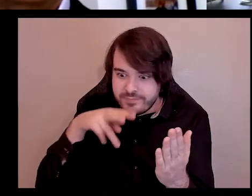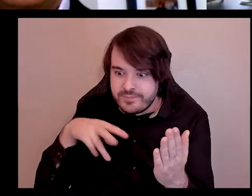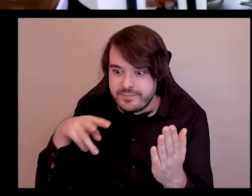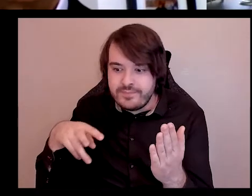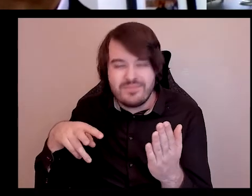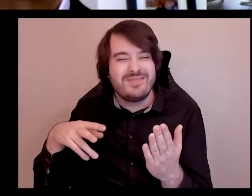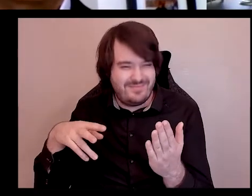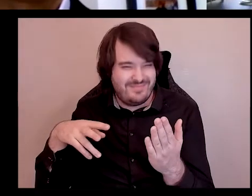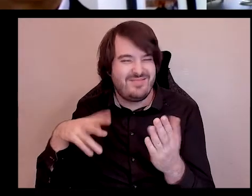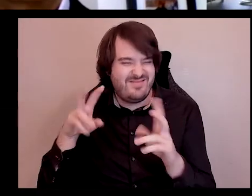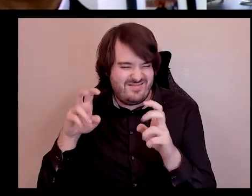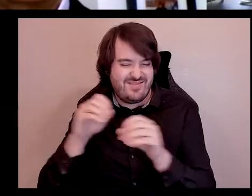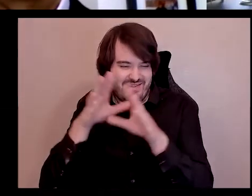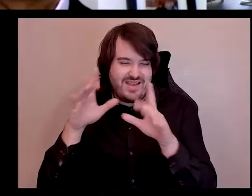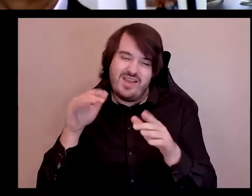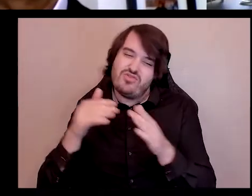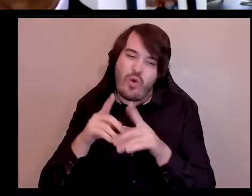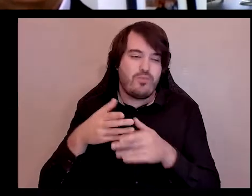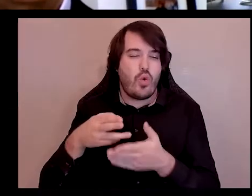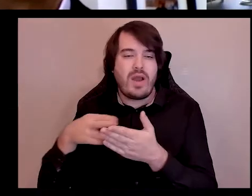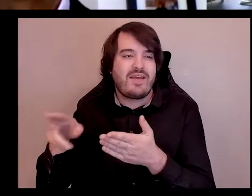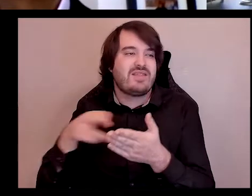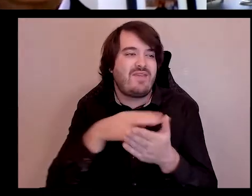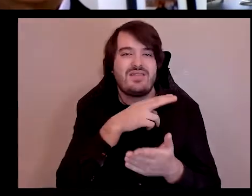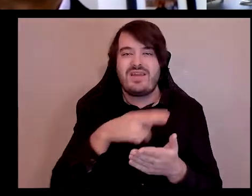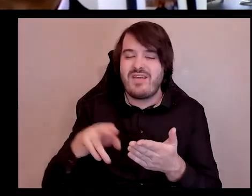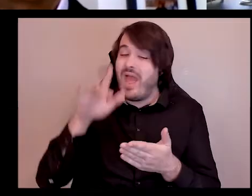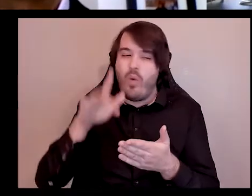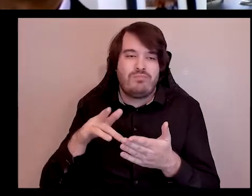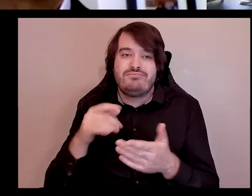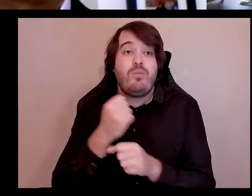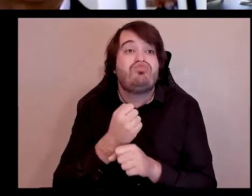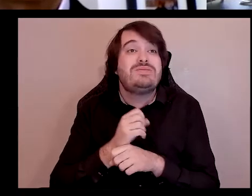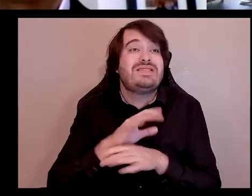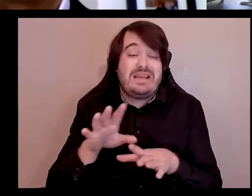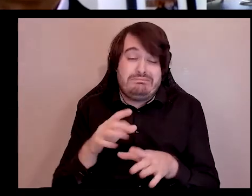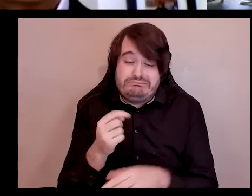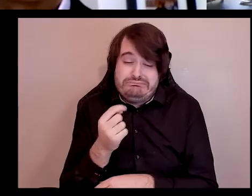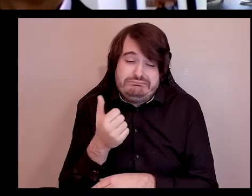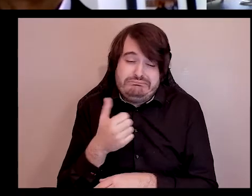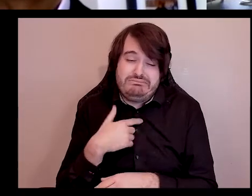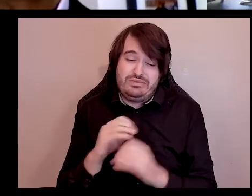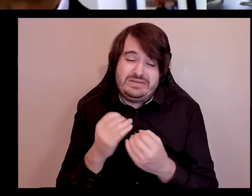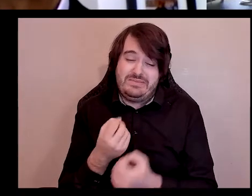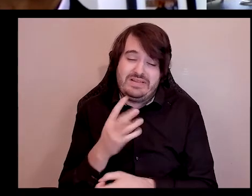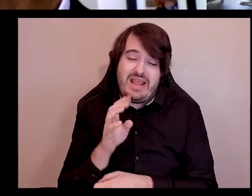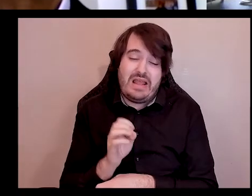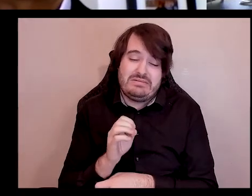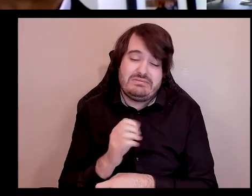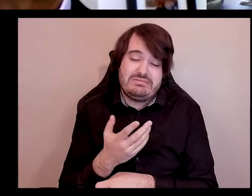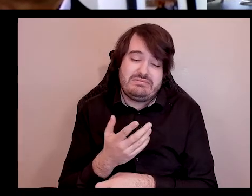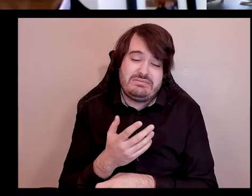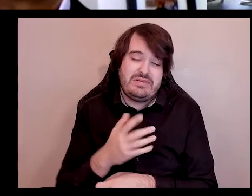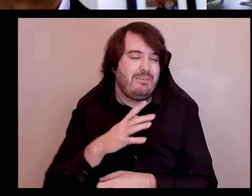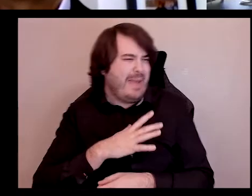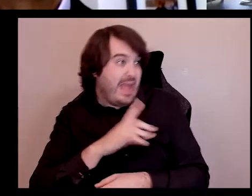qui passe devant moi ne m'intéresse pas. Quand j'ai faim, par exemple, je suis à l'affût de toutes ces informations-là. Alors, c'est comme ça que les gens nous découvrent. Je vous